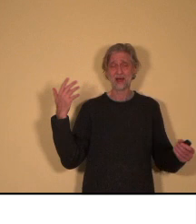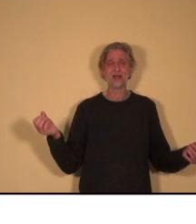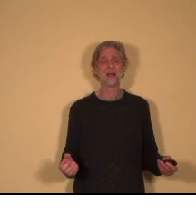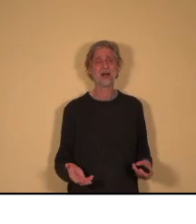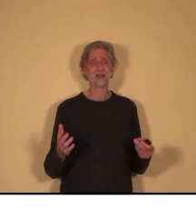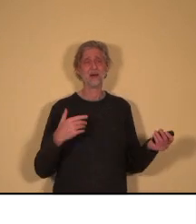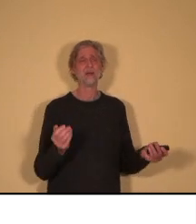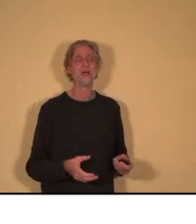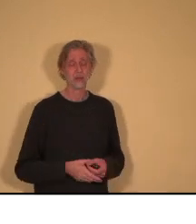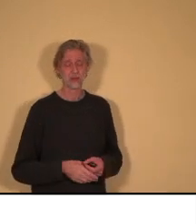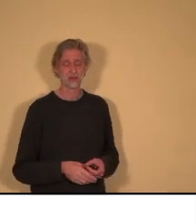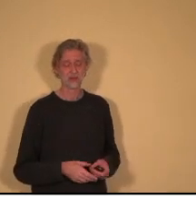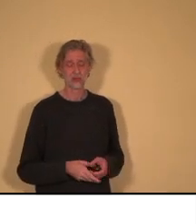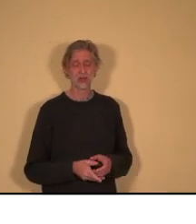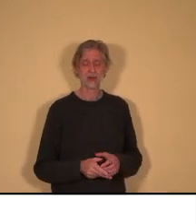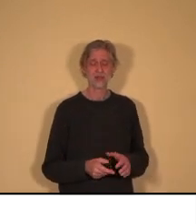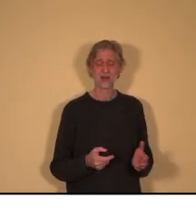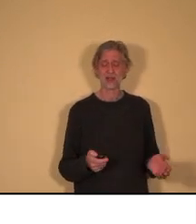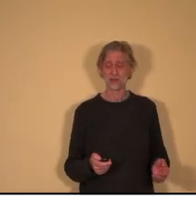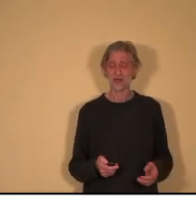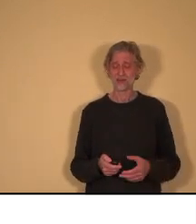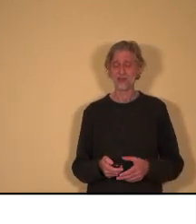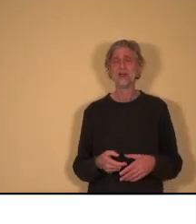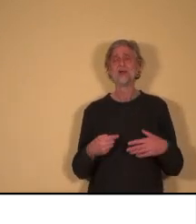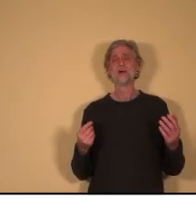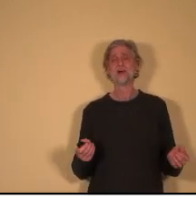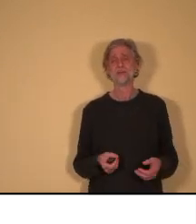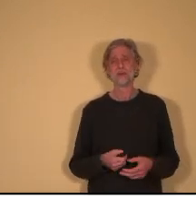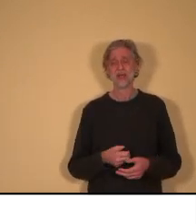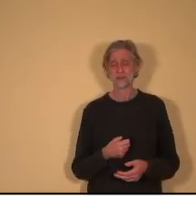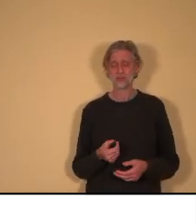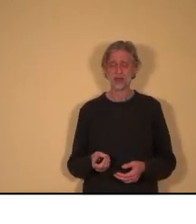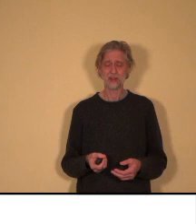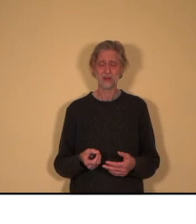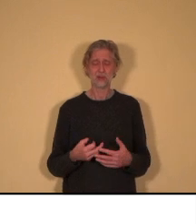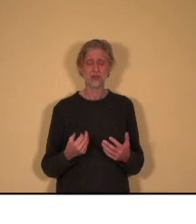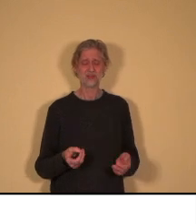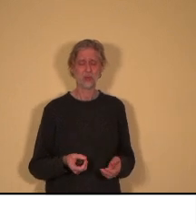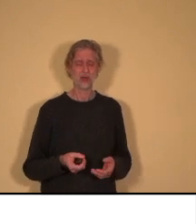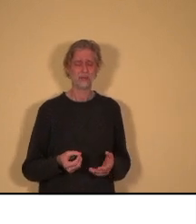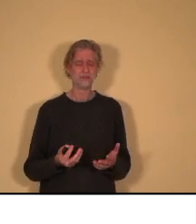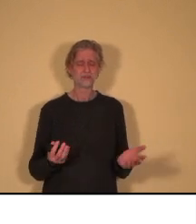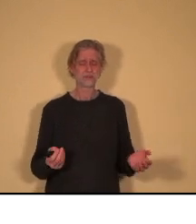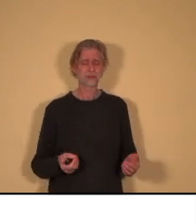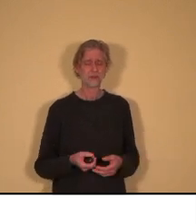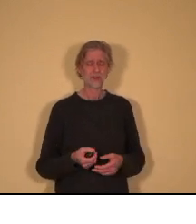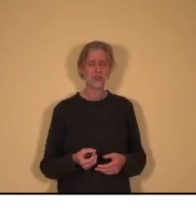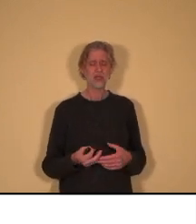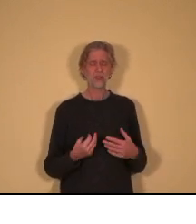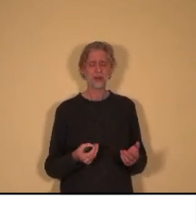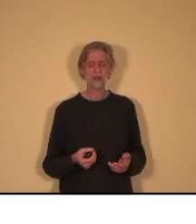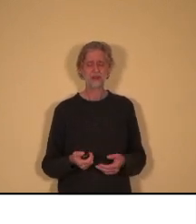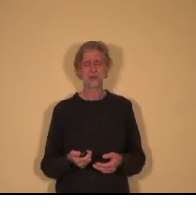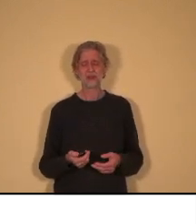Carbonate, eingelagert haben und das CO2 auf diese Art und Weise der Atmosphäre entzogen haben.